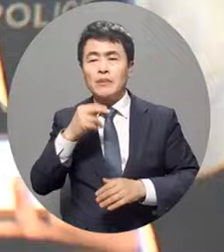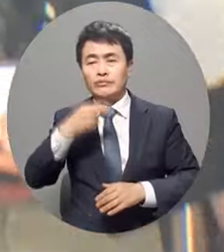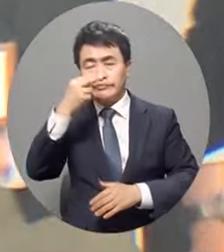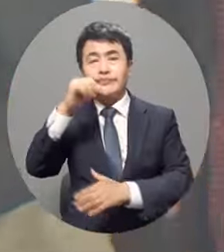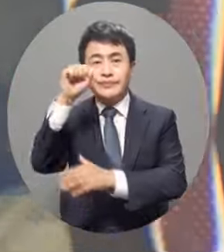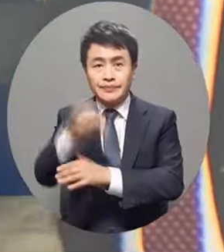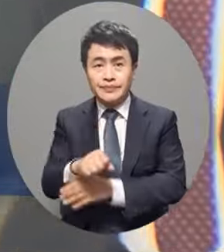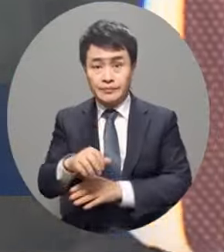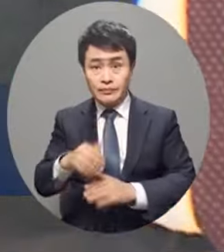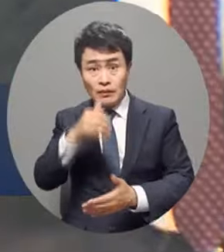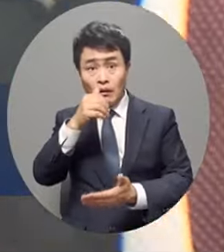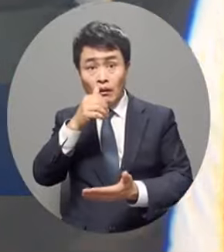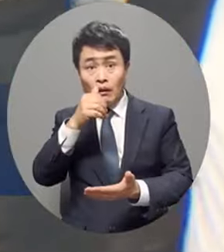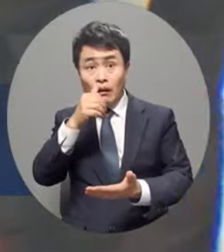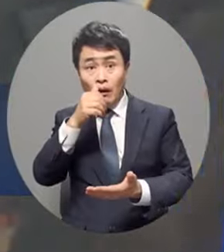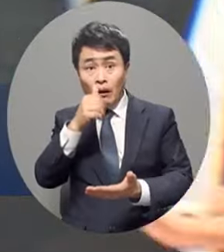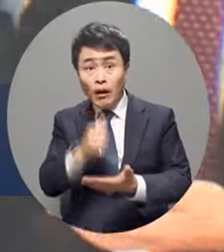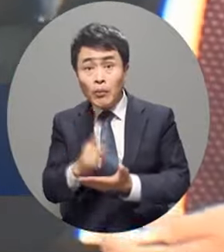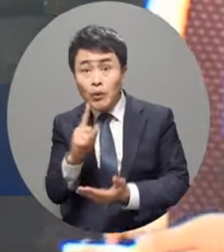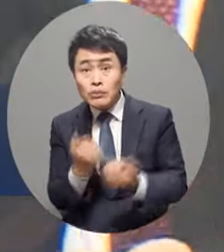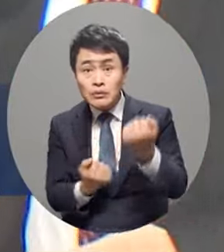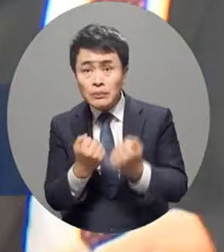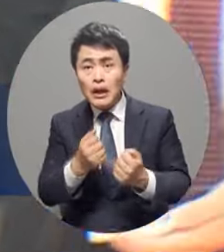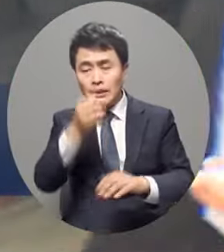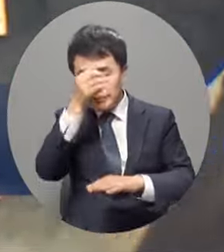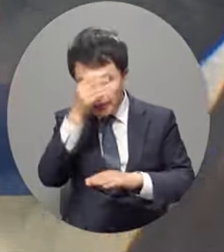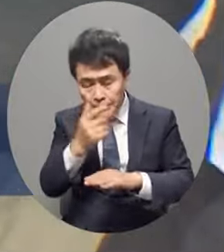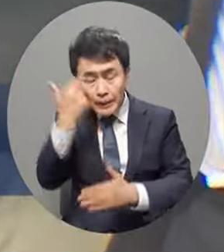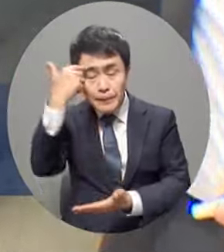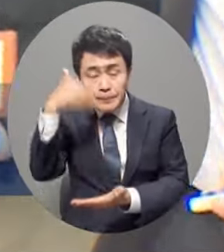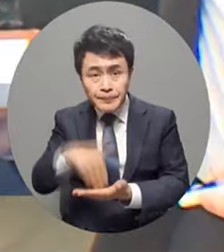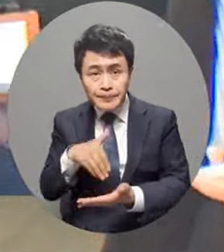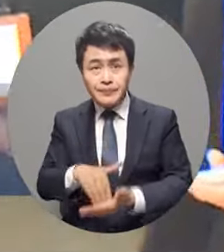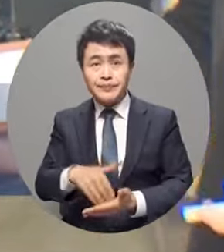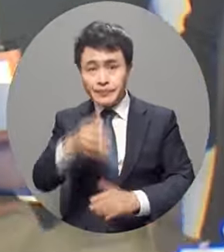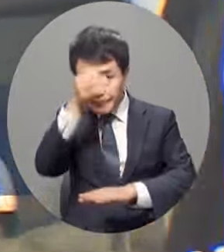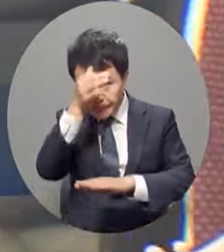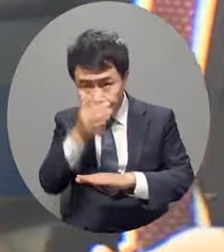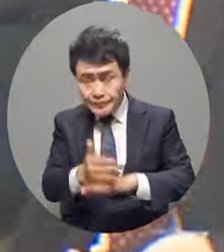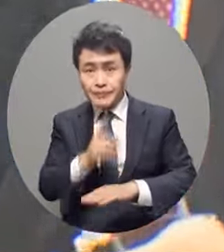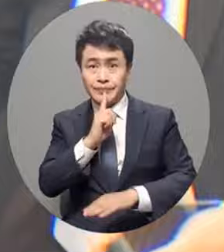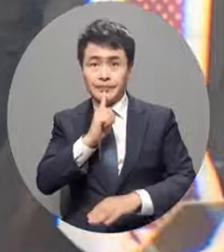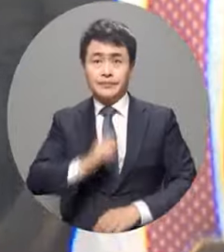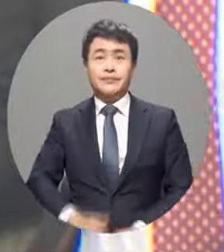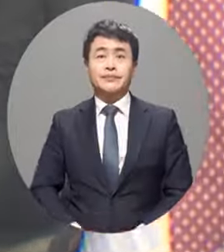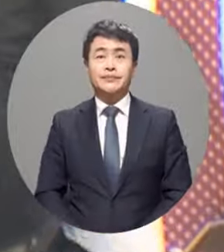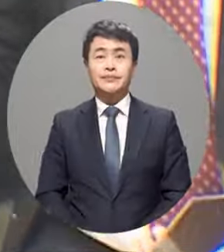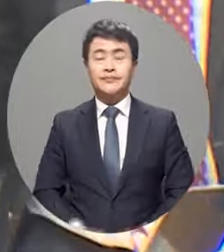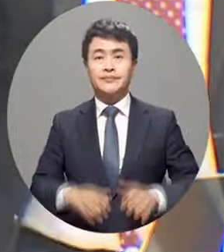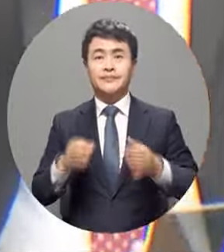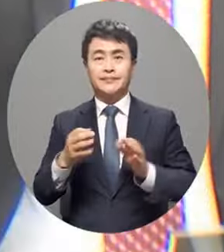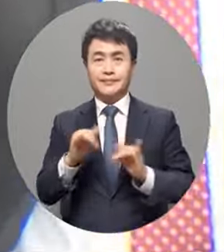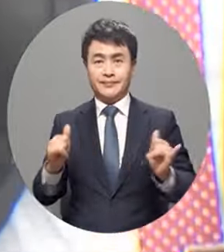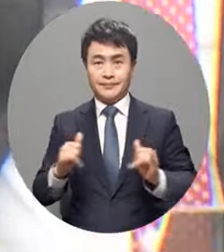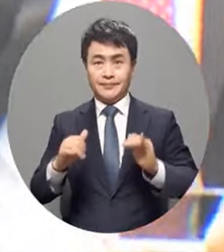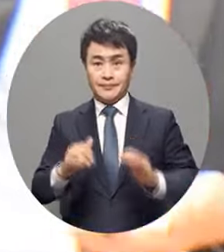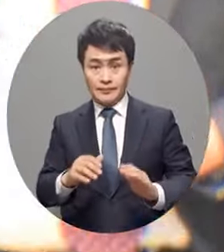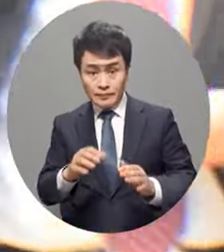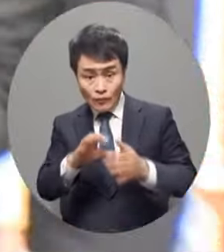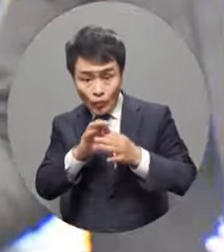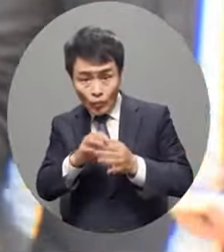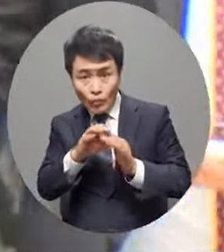혐이 어떻게 죄송합니다 반성하겠습니다 죄송합니다 김씨를 비롯한 사건